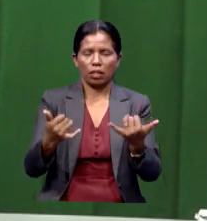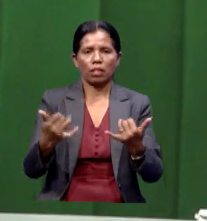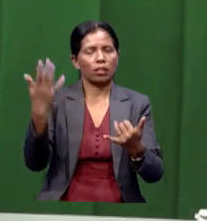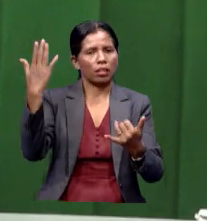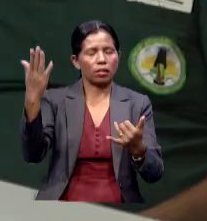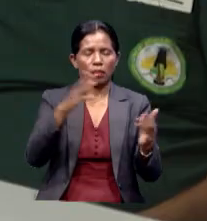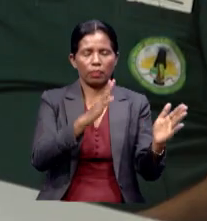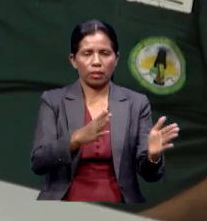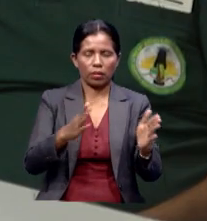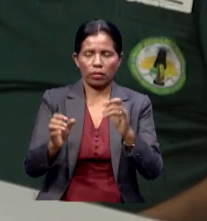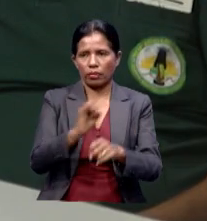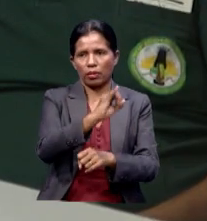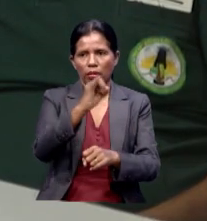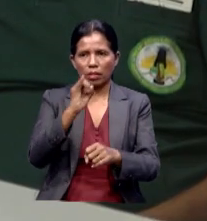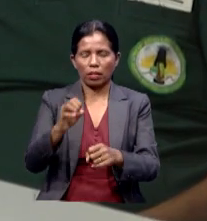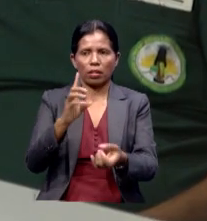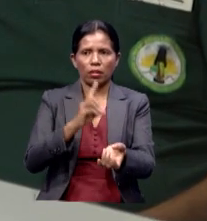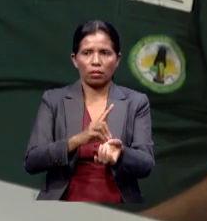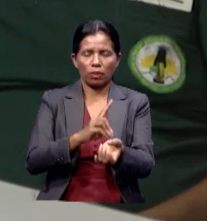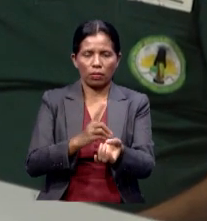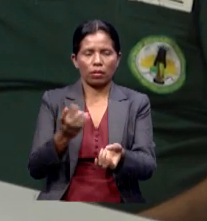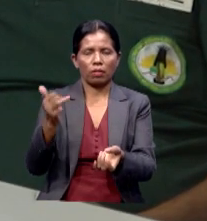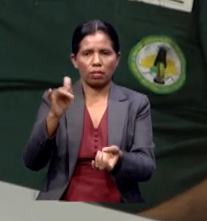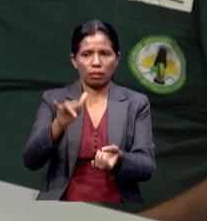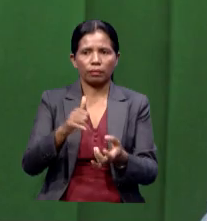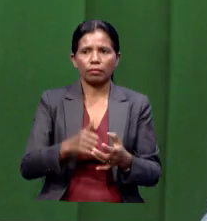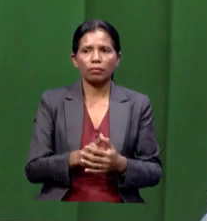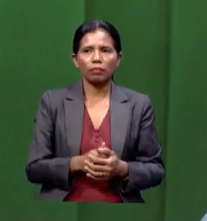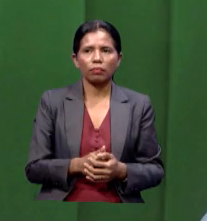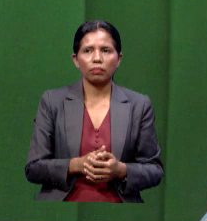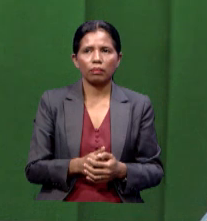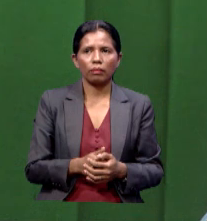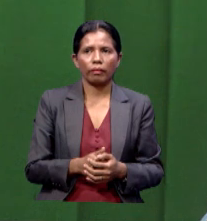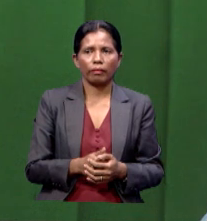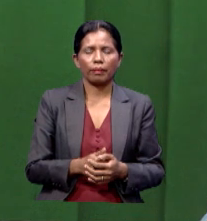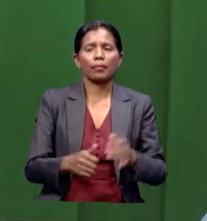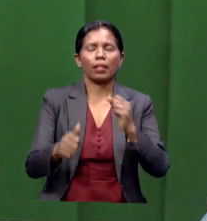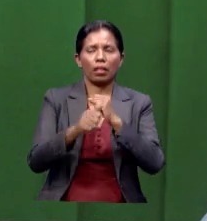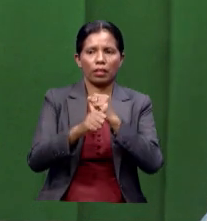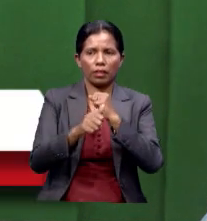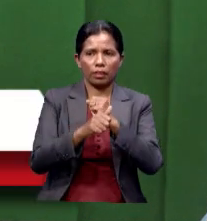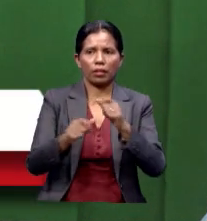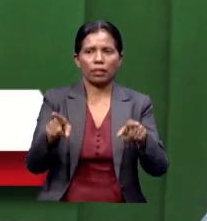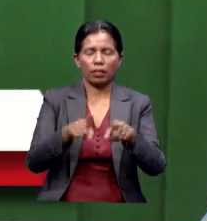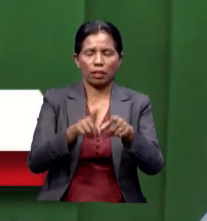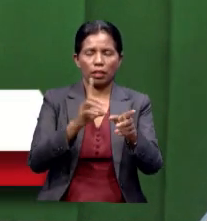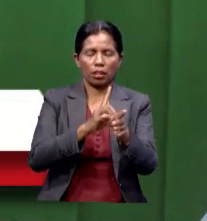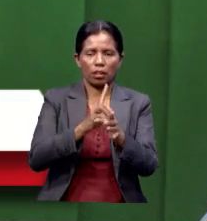hela proses investigação ba médico ne. Asaun imediata ne bemak be, anesan